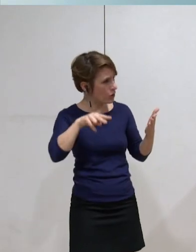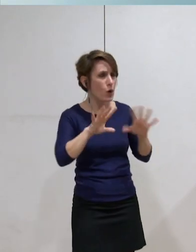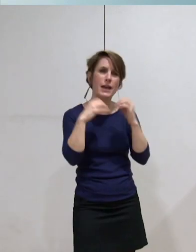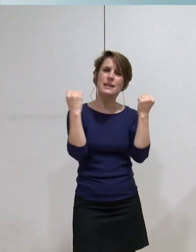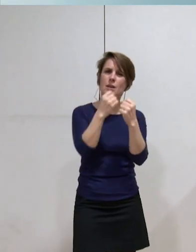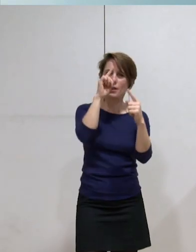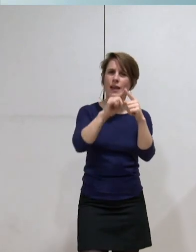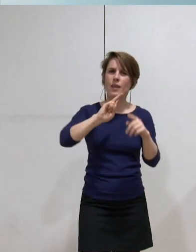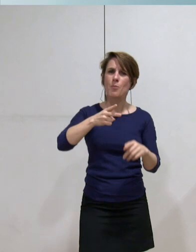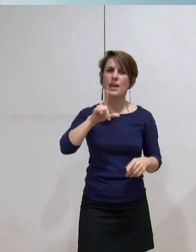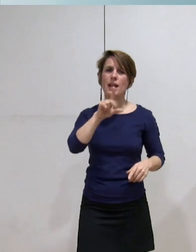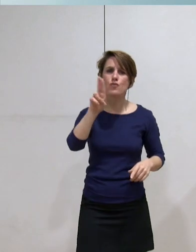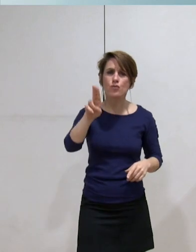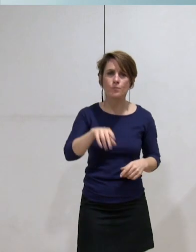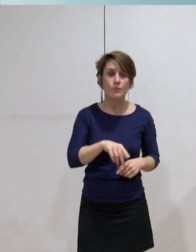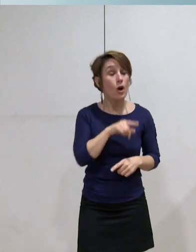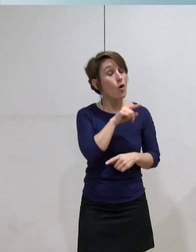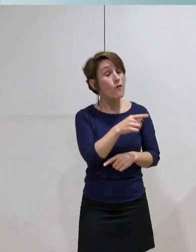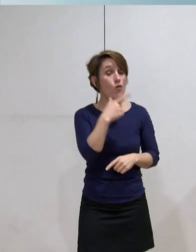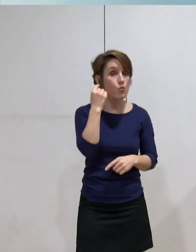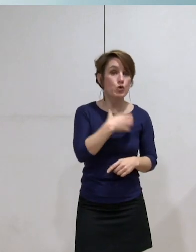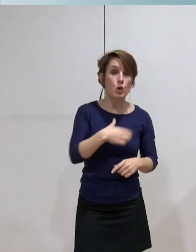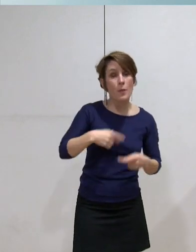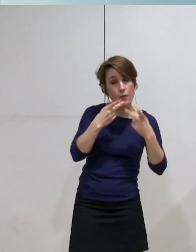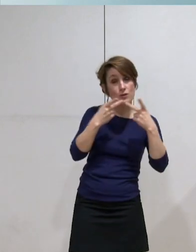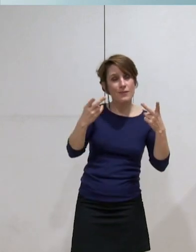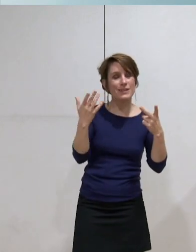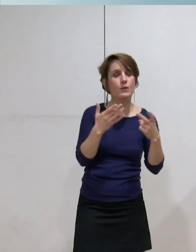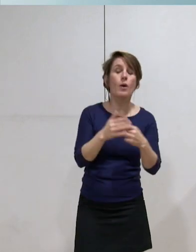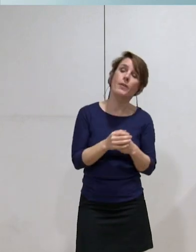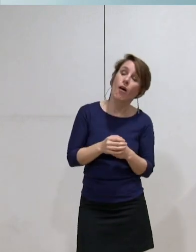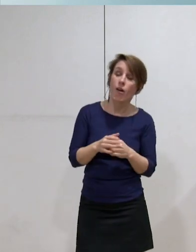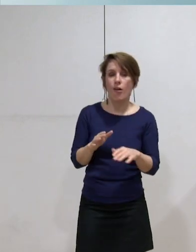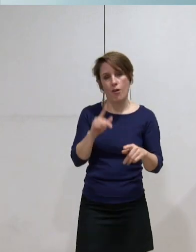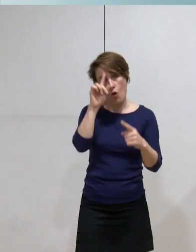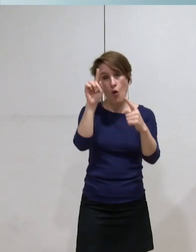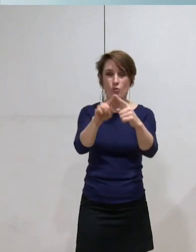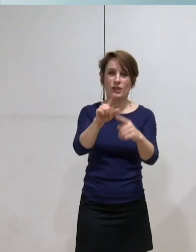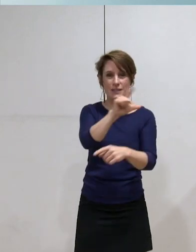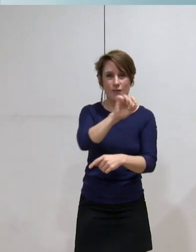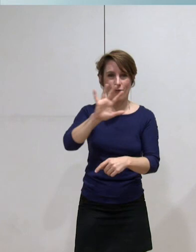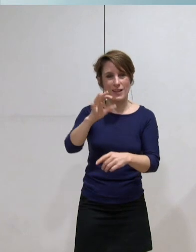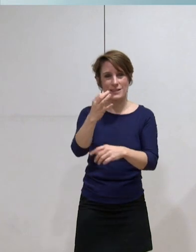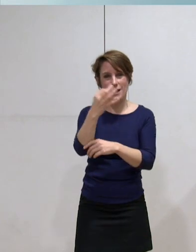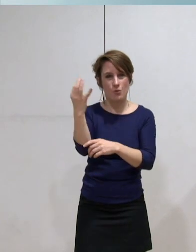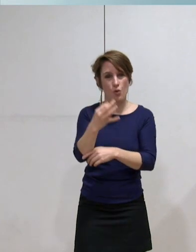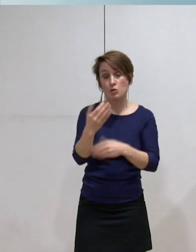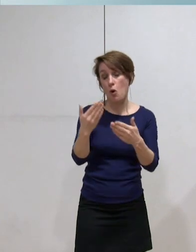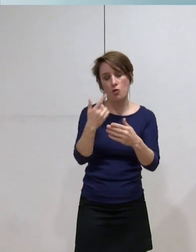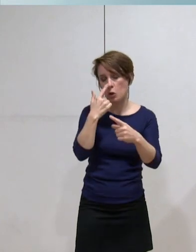le PLU vous auriez dit je vous cite l'objectif des 25 % est en pratique inatteignable